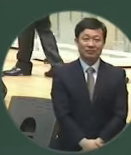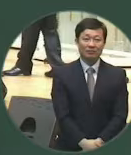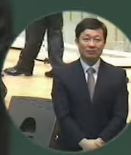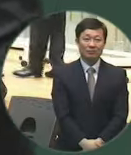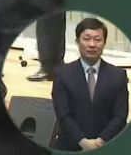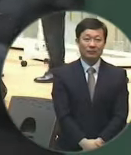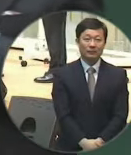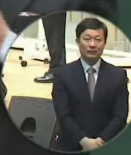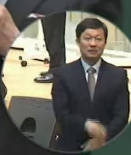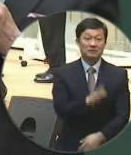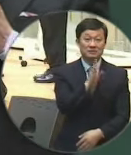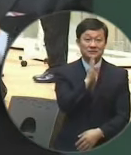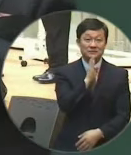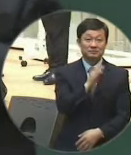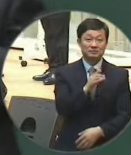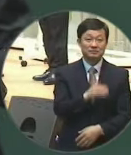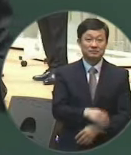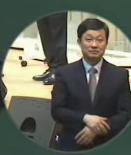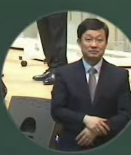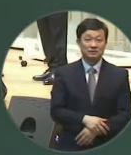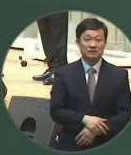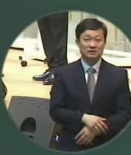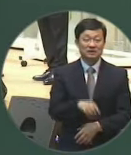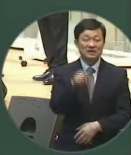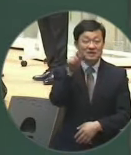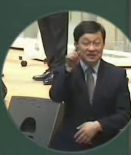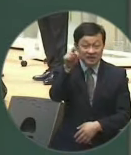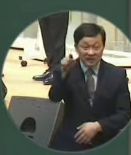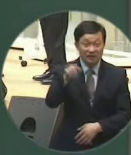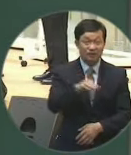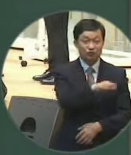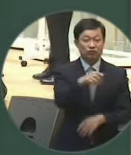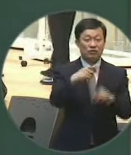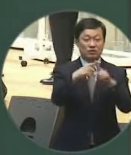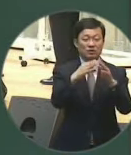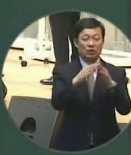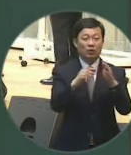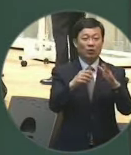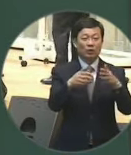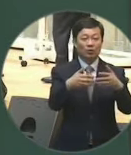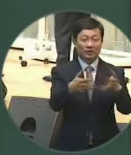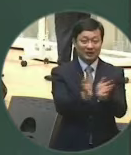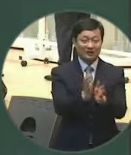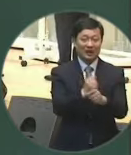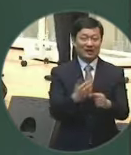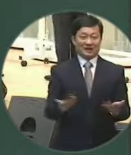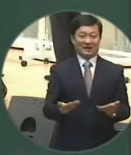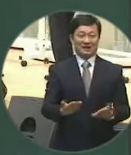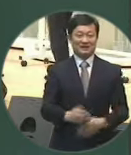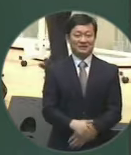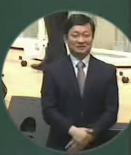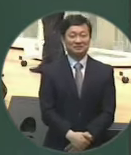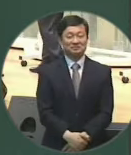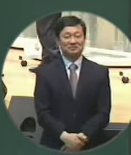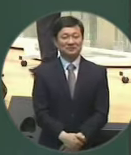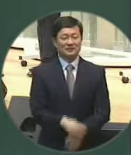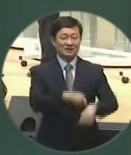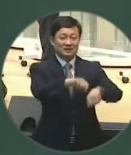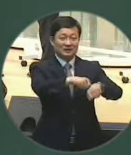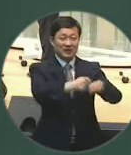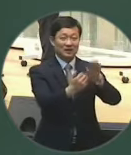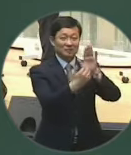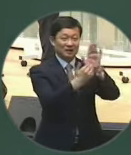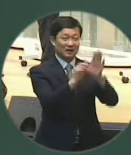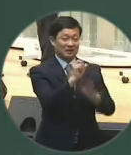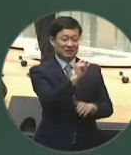heaven. 그렇습니다. That's right. 이게 우리 교단이 할 일이에요. This is the work that our denomination must do. 재앙 막아야 돼요. We